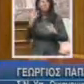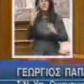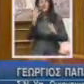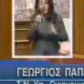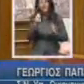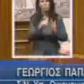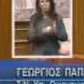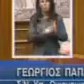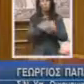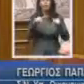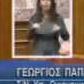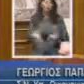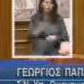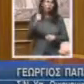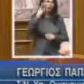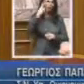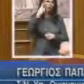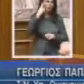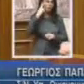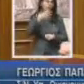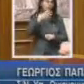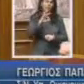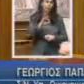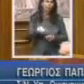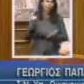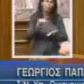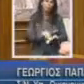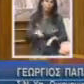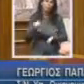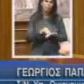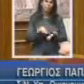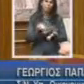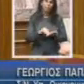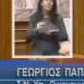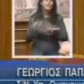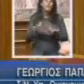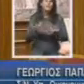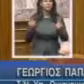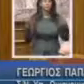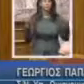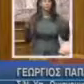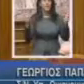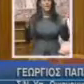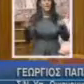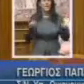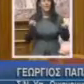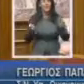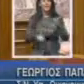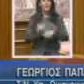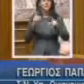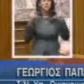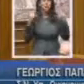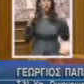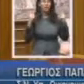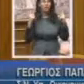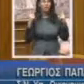έτσι τώρα καταλαβαίνουμε γιατί υιοθετεί και επαναλαμβάνει εδώ φράσεις όπως «η διαχείριση της